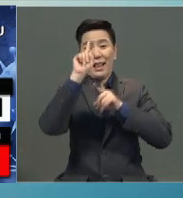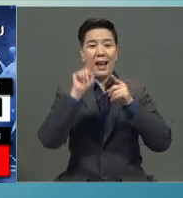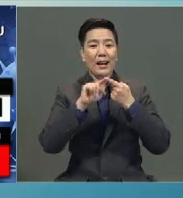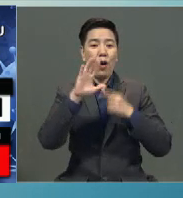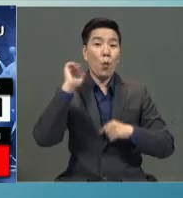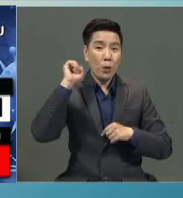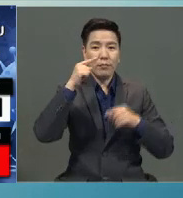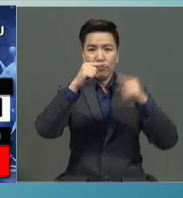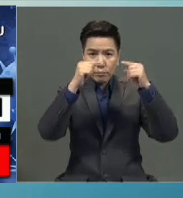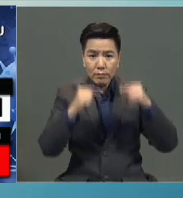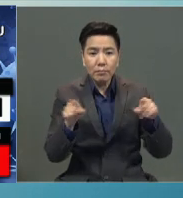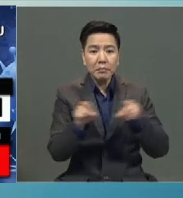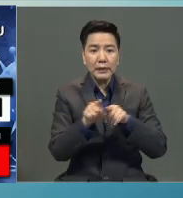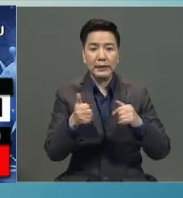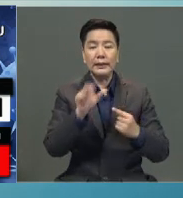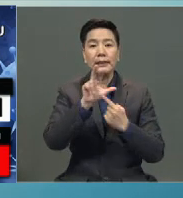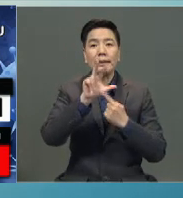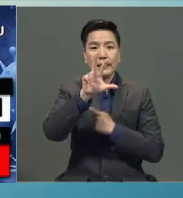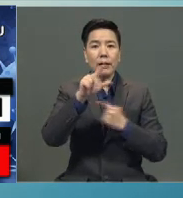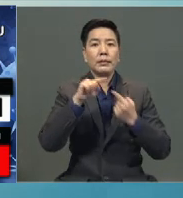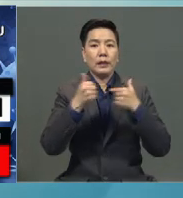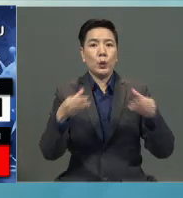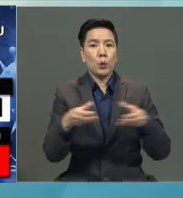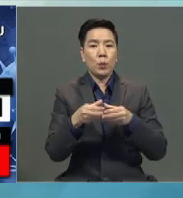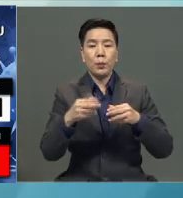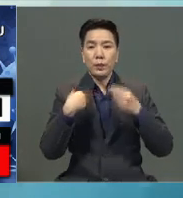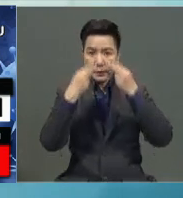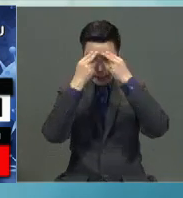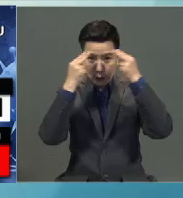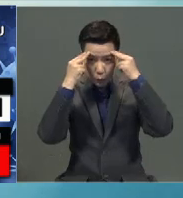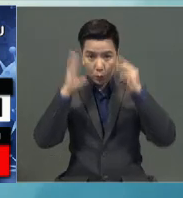มิถุนายนยืนยันตรงนั้นส่วนรวมก่อนที่ 3ก็คือจากซาอุดิอาระเบีย 2